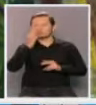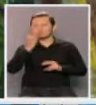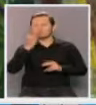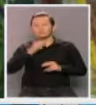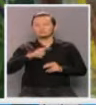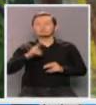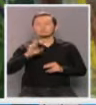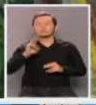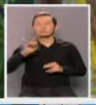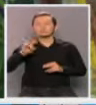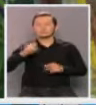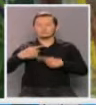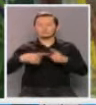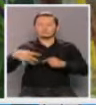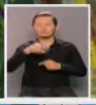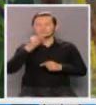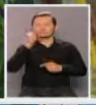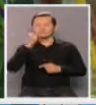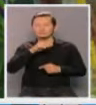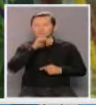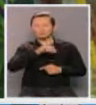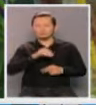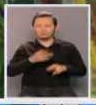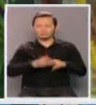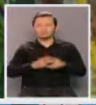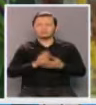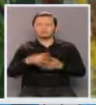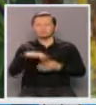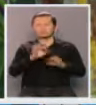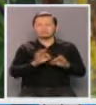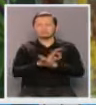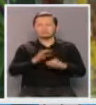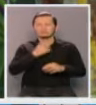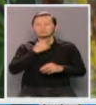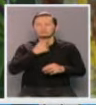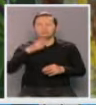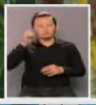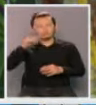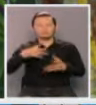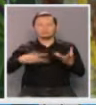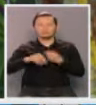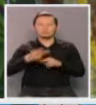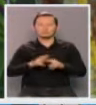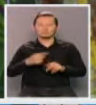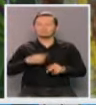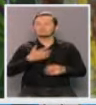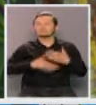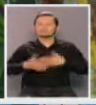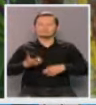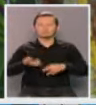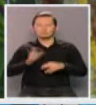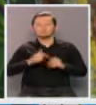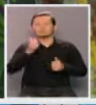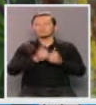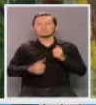потомки Курмангазы и Дины, настоящие таланты. Здесь каждый второй поет песни, исполняет кюи. Я очень рада этому. Не в